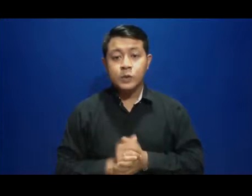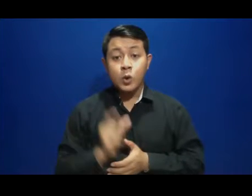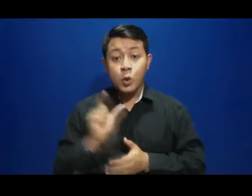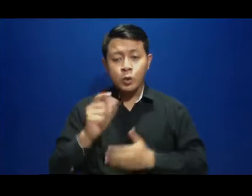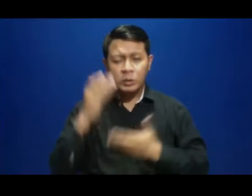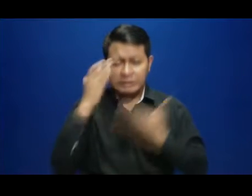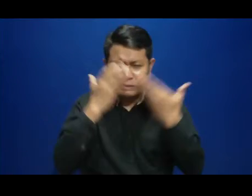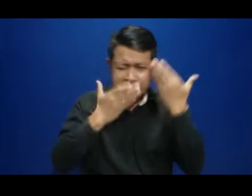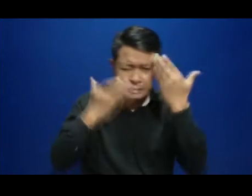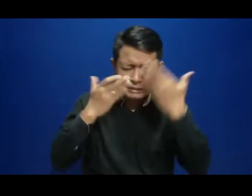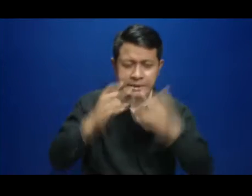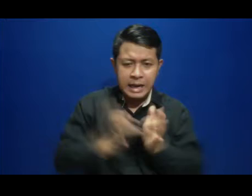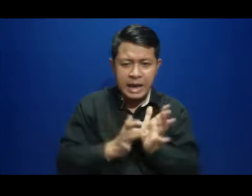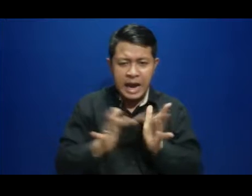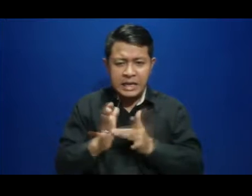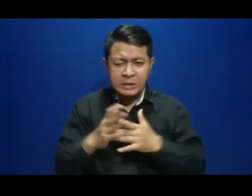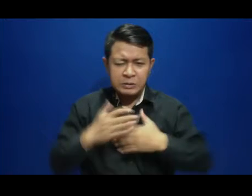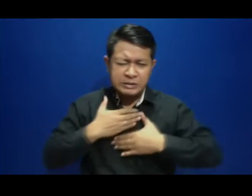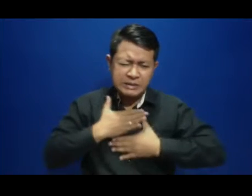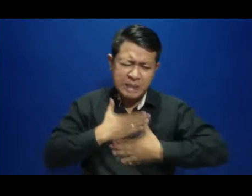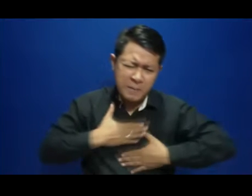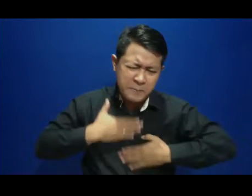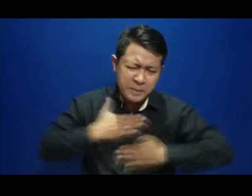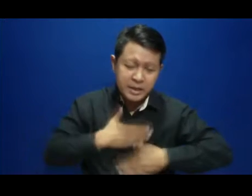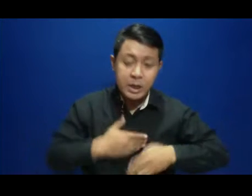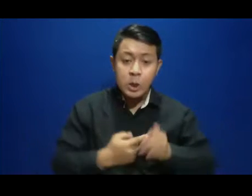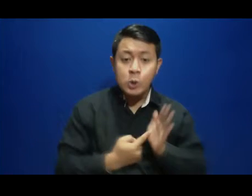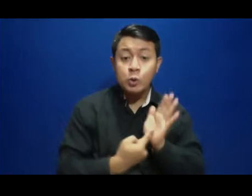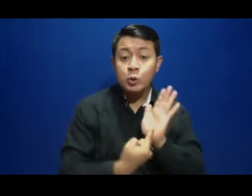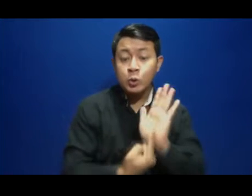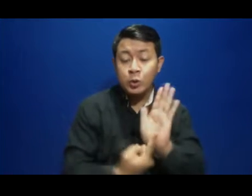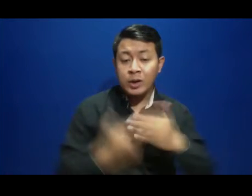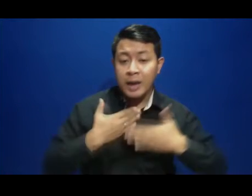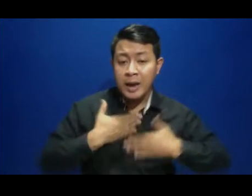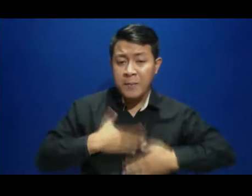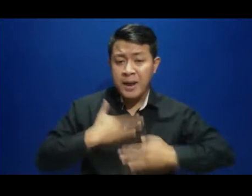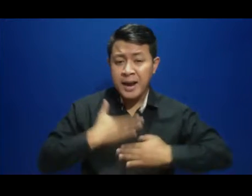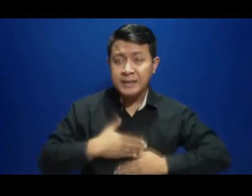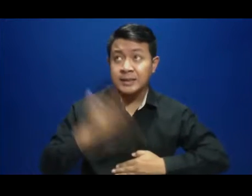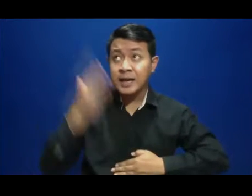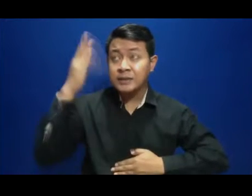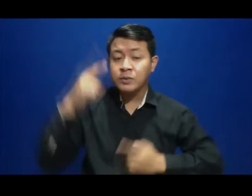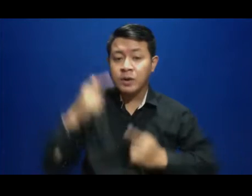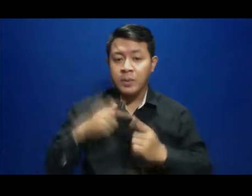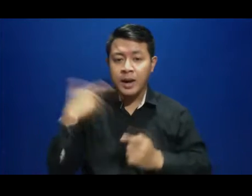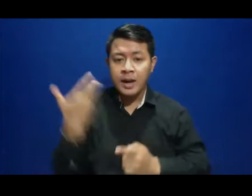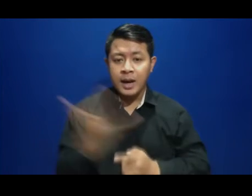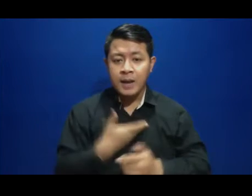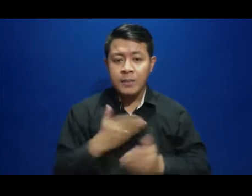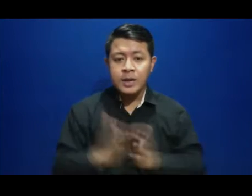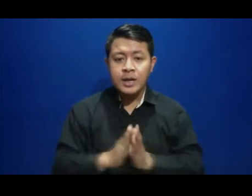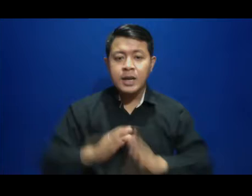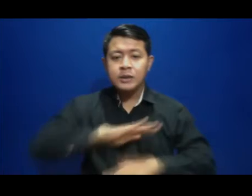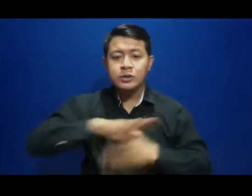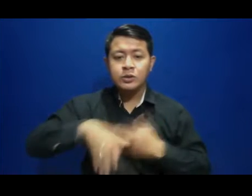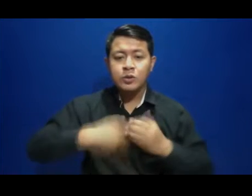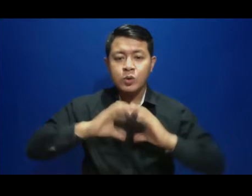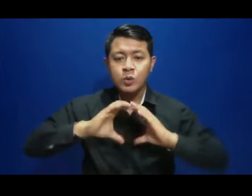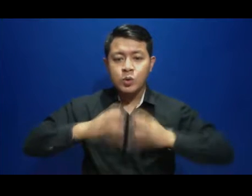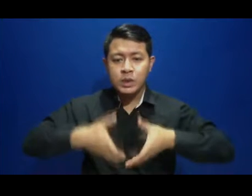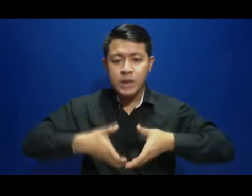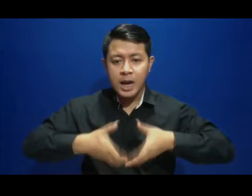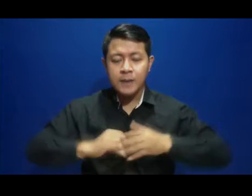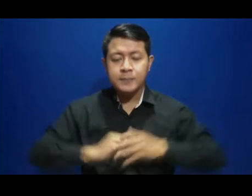Demi sengsara Yesus yang pedih, tunjukkanlah belas kasih-Mu kepada kami dan seluruh dunia.